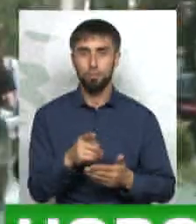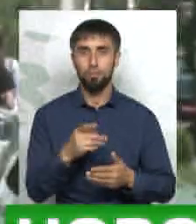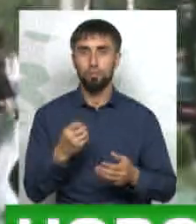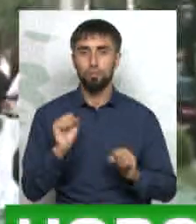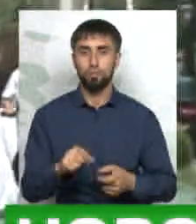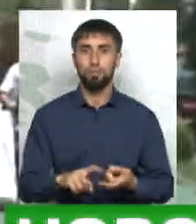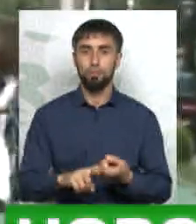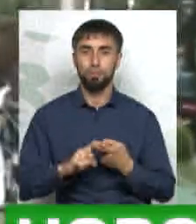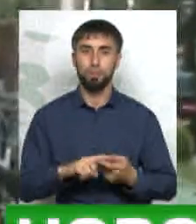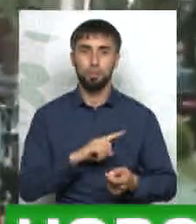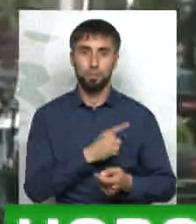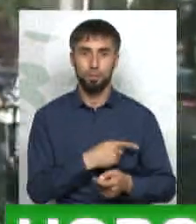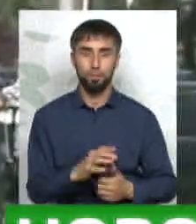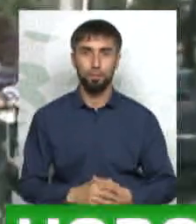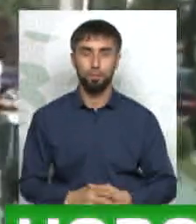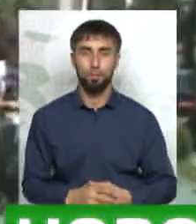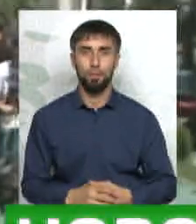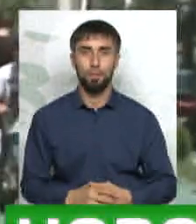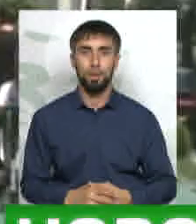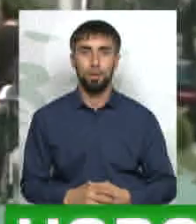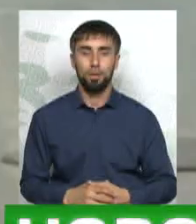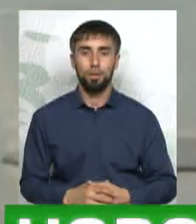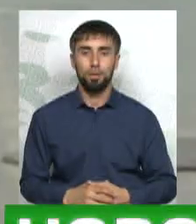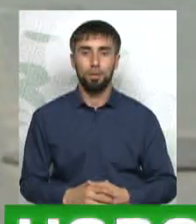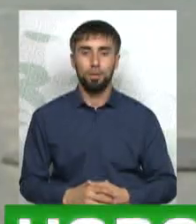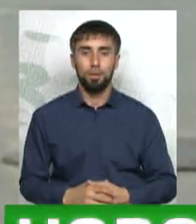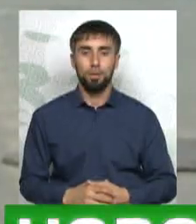подвержен коронавирусу сильнее. Лина Цичоева, Мухаммед Белакиев, Новости 24.